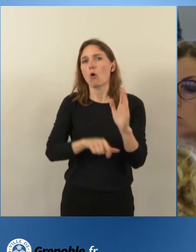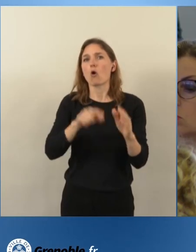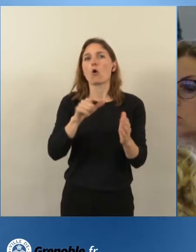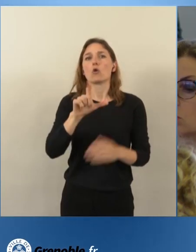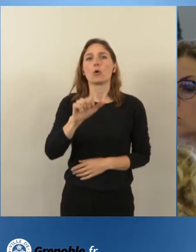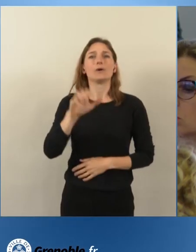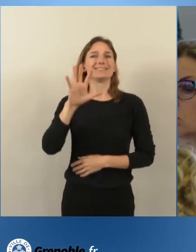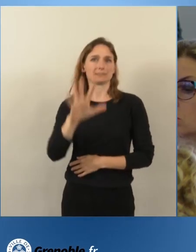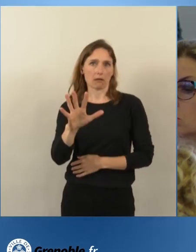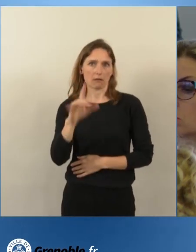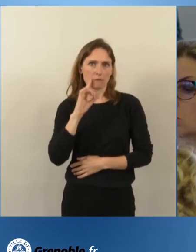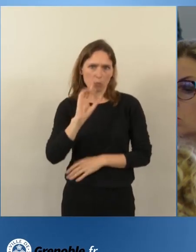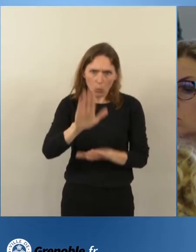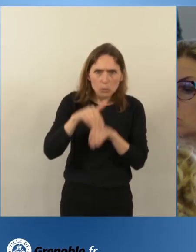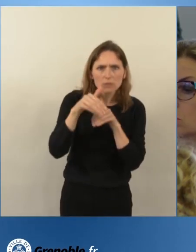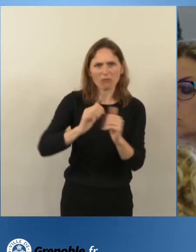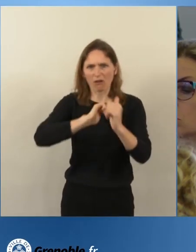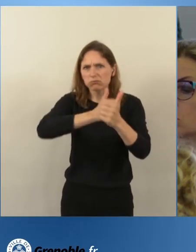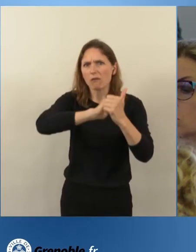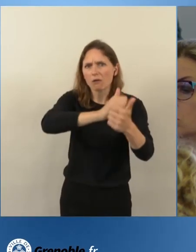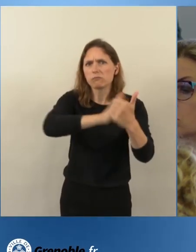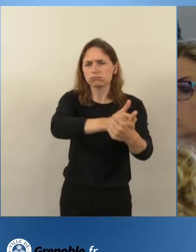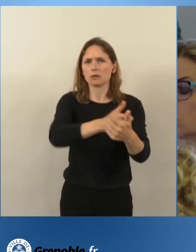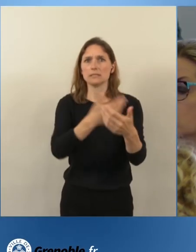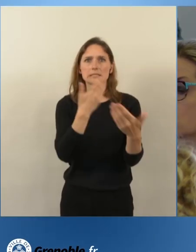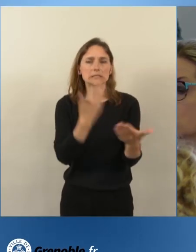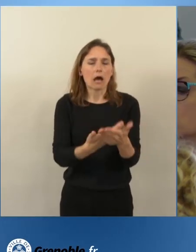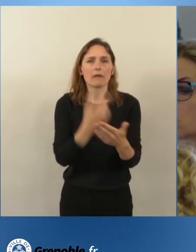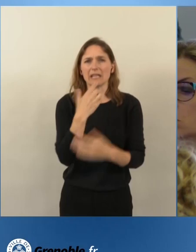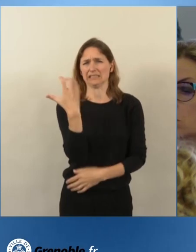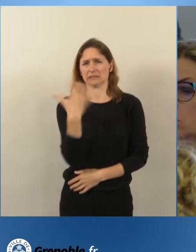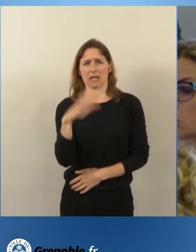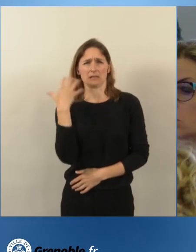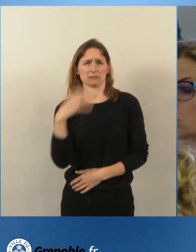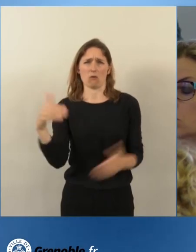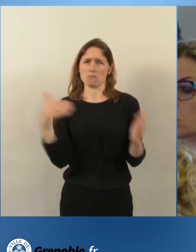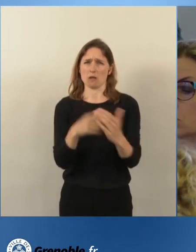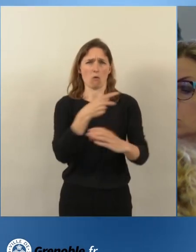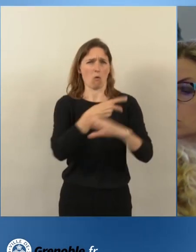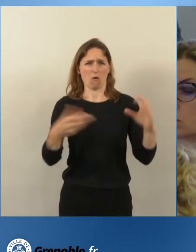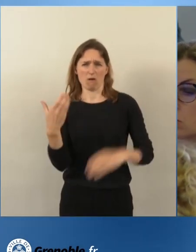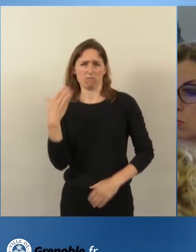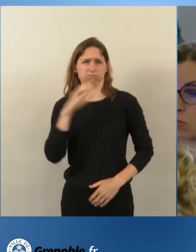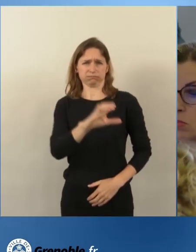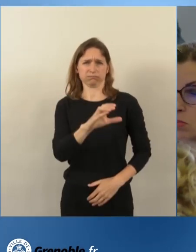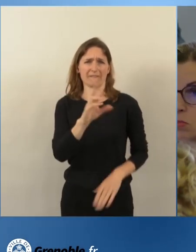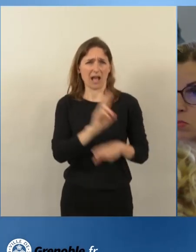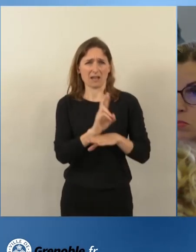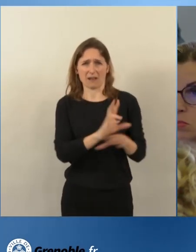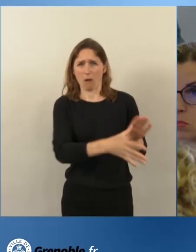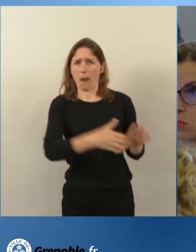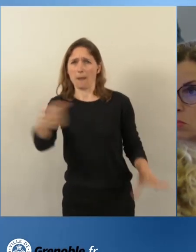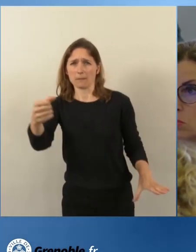poursuivez les actions en justice voilà 500.000 euros mobilisés en réserve dans une ville